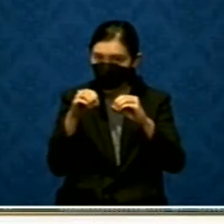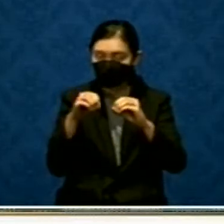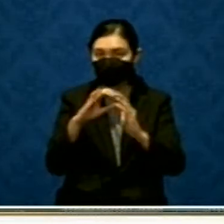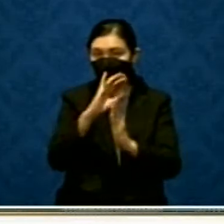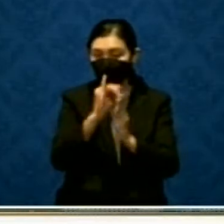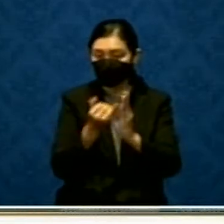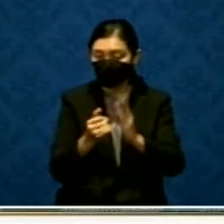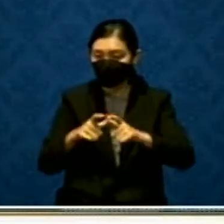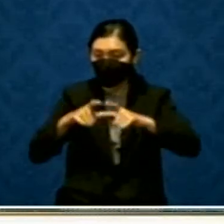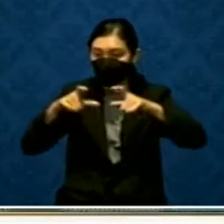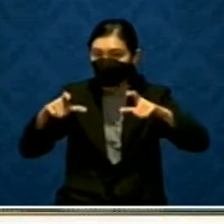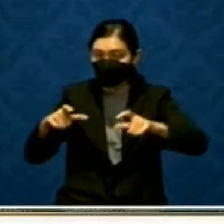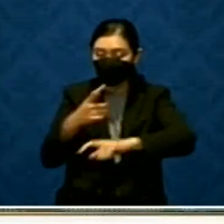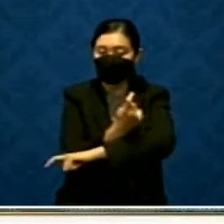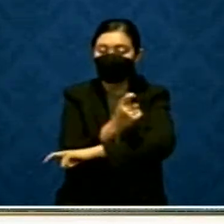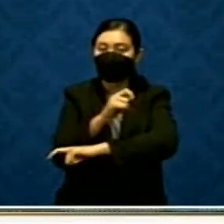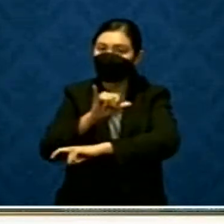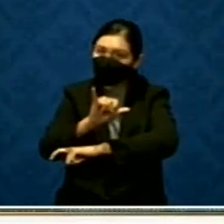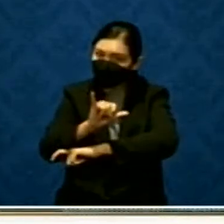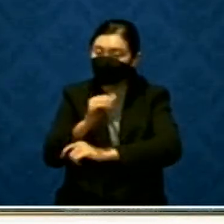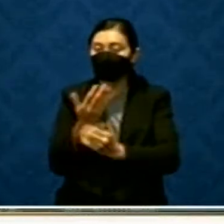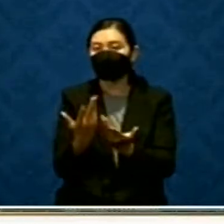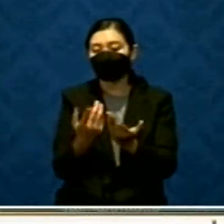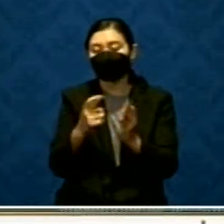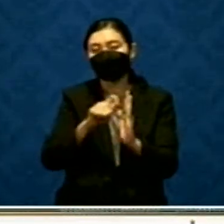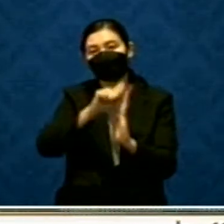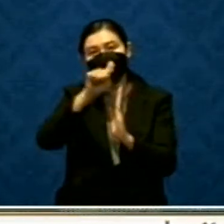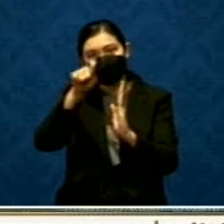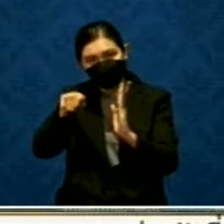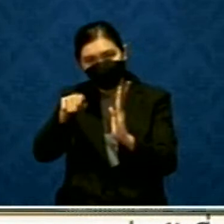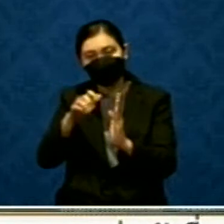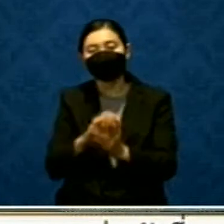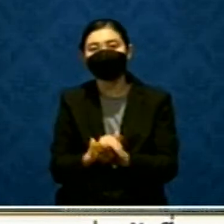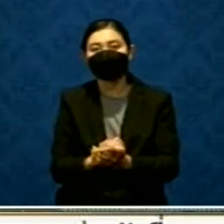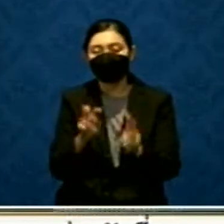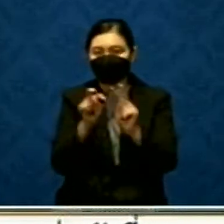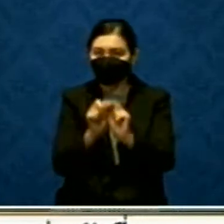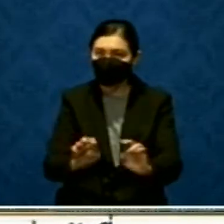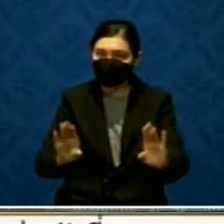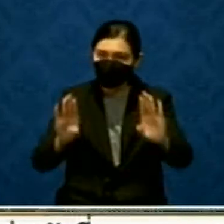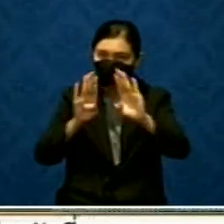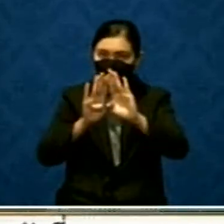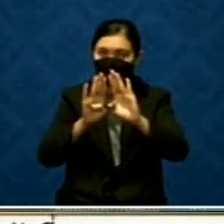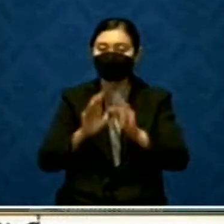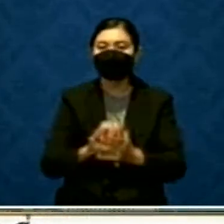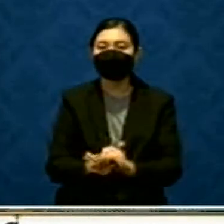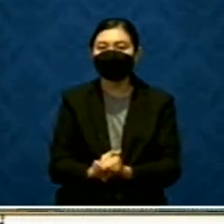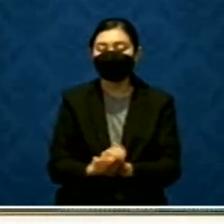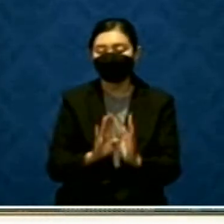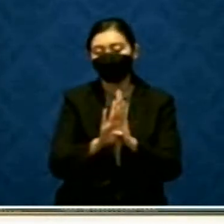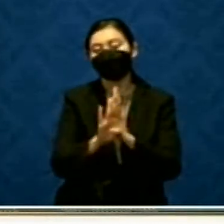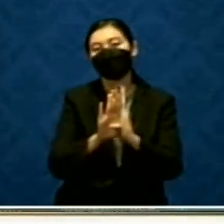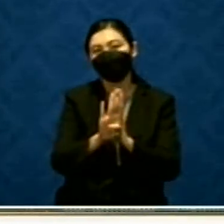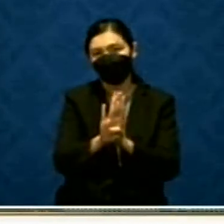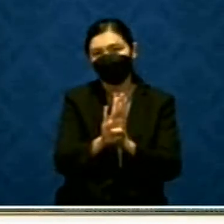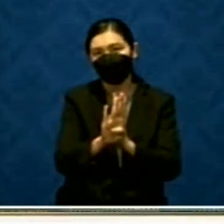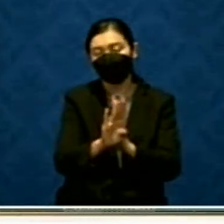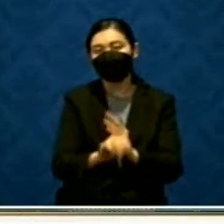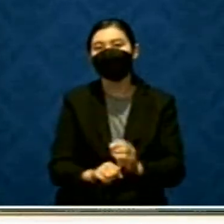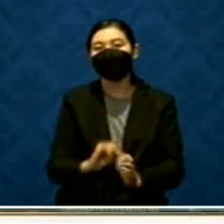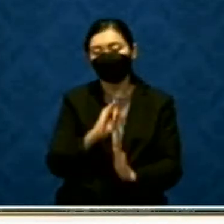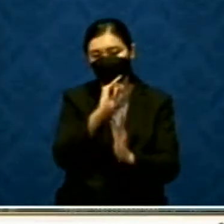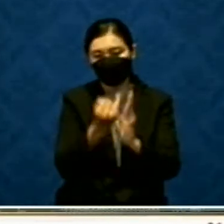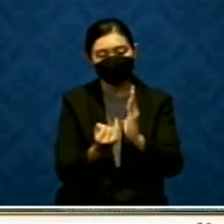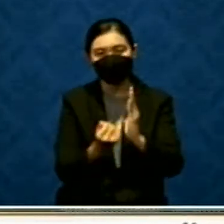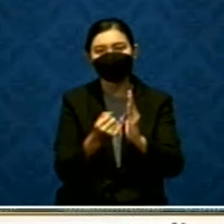างเช่นอยุธยานครราชสีมานครปฐมนะครับแล้วก็มีบุรีรัมย์เนี่ยก็จะเห็นกราฟนะครับว่าจริงๆแล้วเ